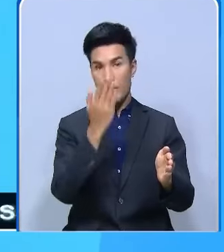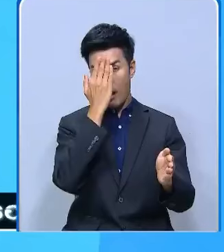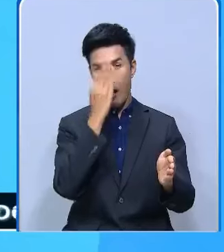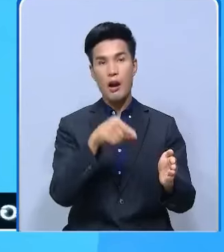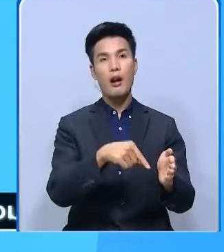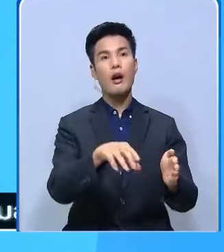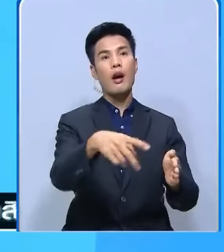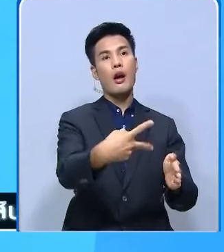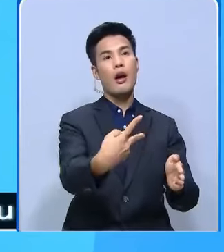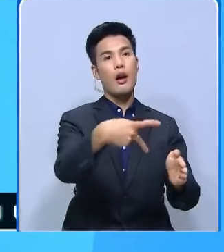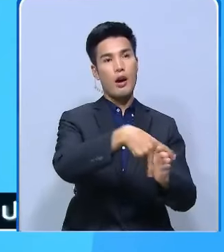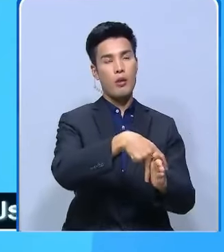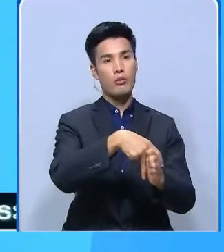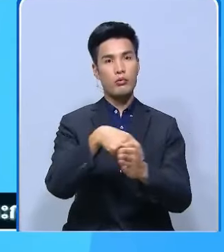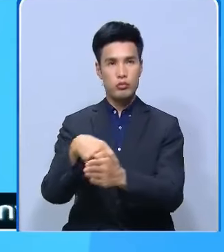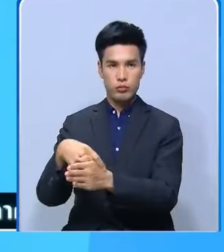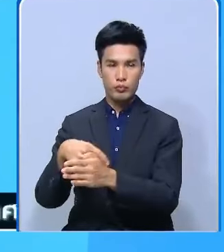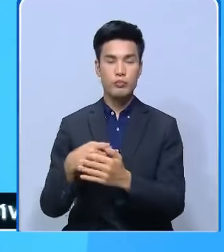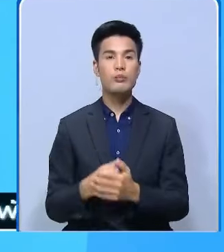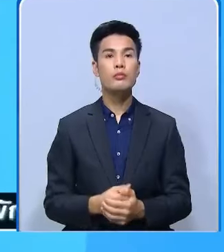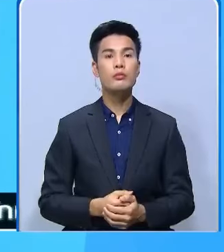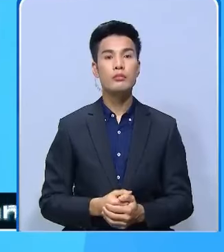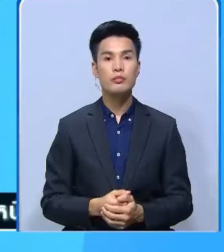าคันนี้ไป